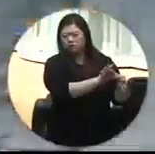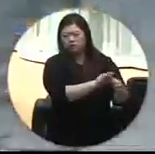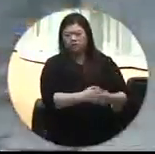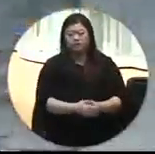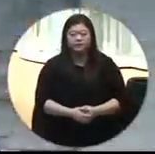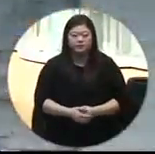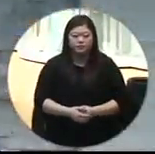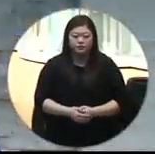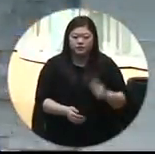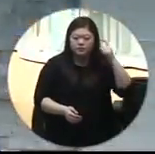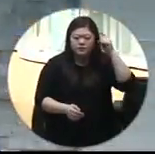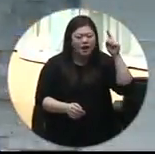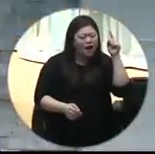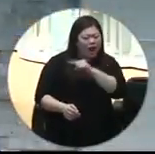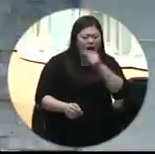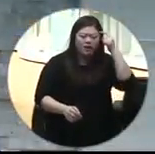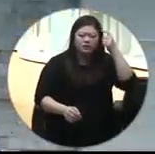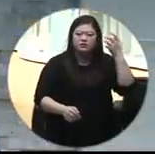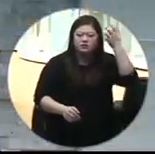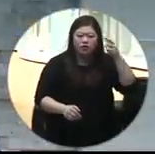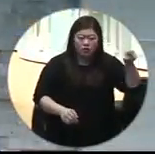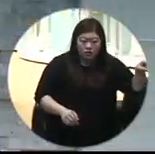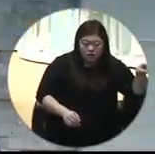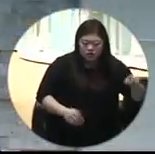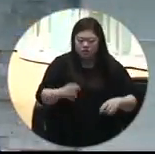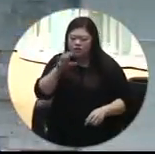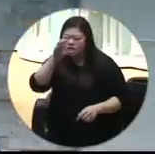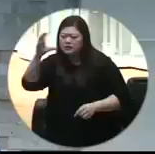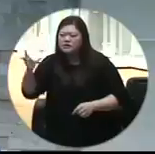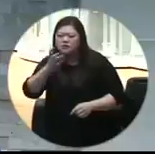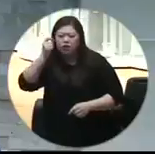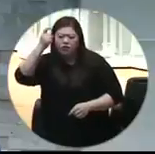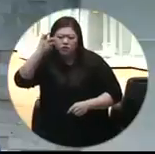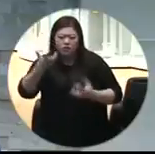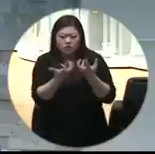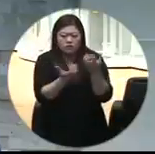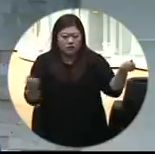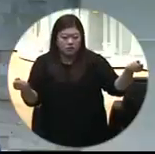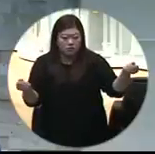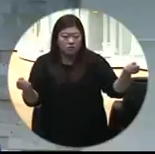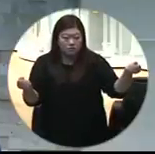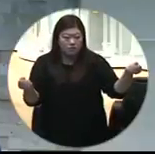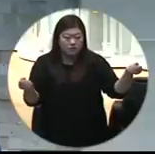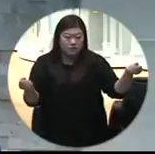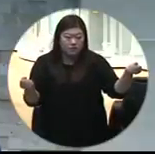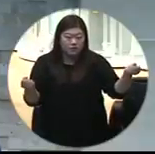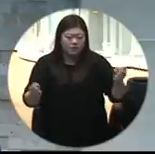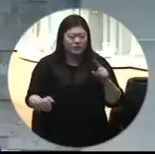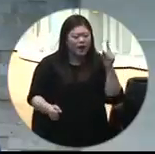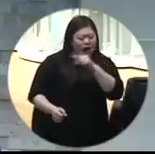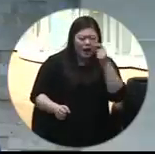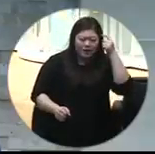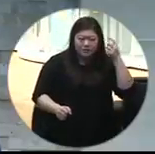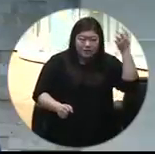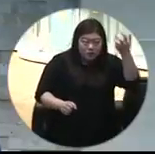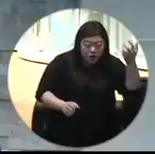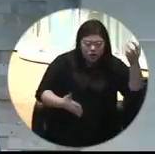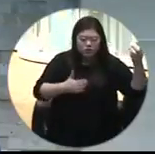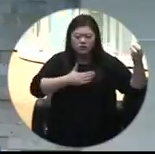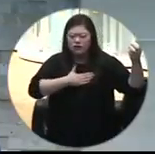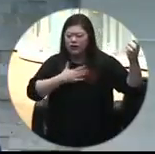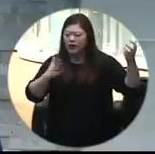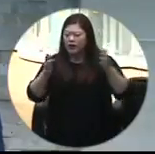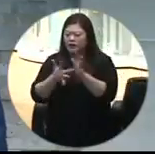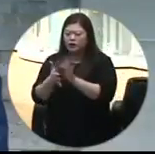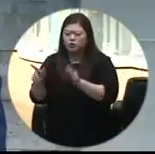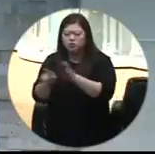악의 영. 이 악의 영, 나쁘게 하는 것도 악의 영들에게 잡힌 거예요. 악의 영들과의 싸움이다.